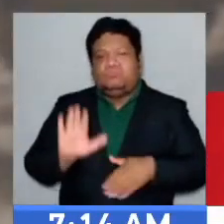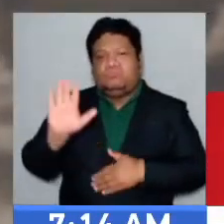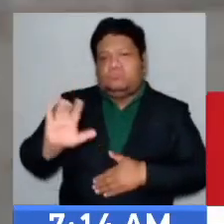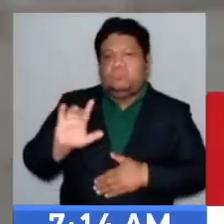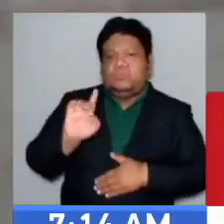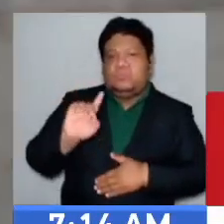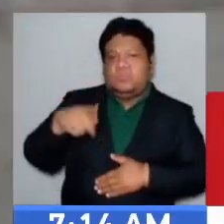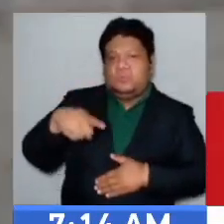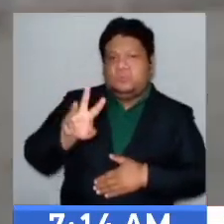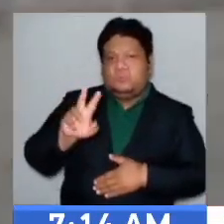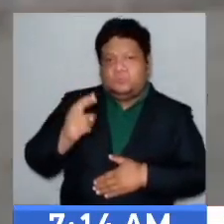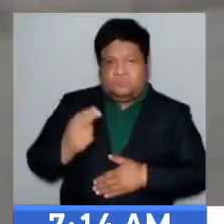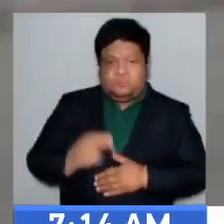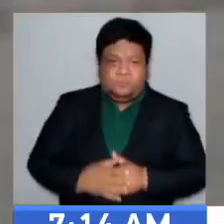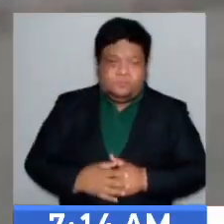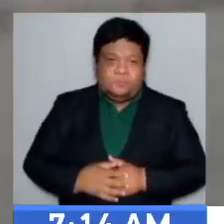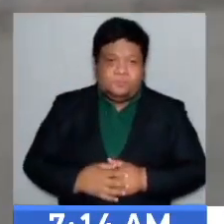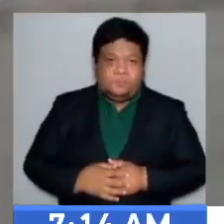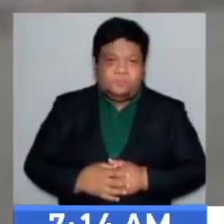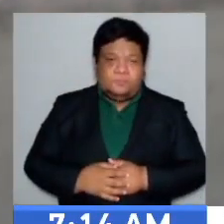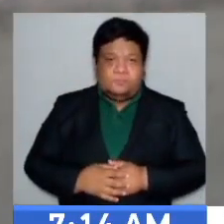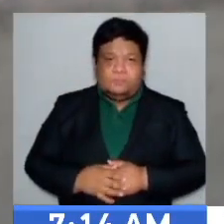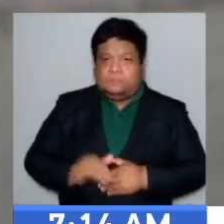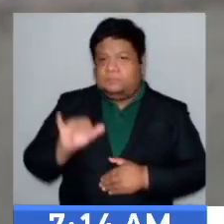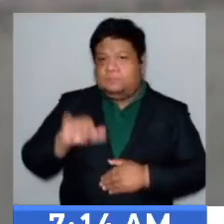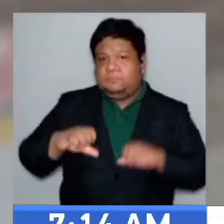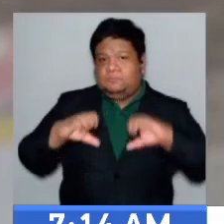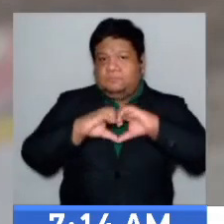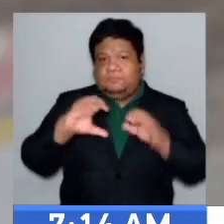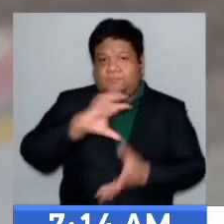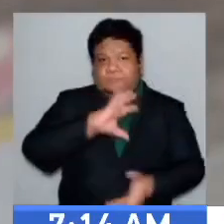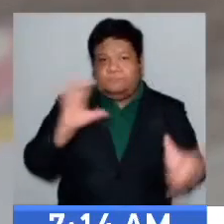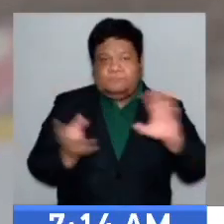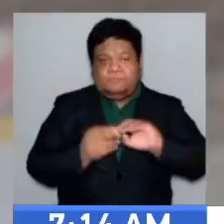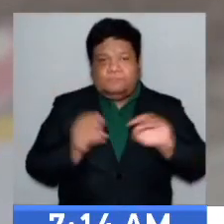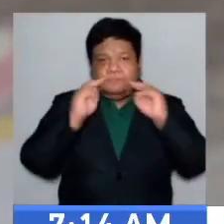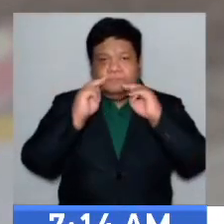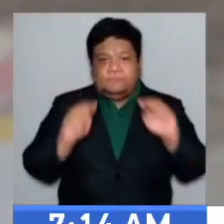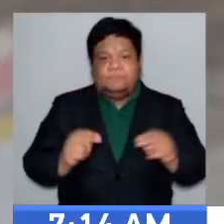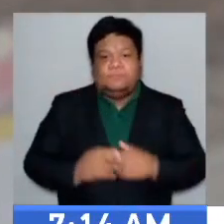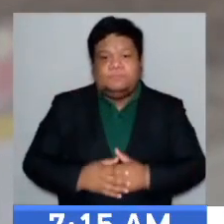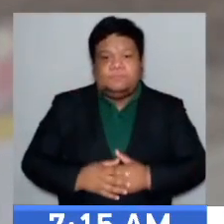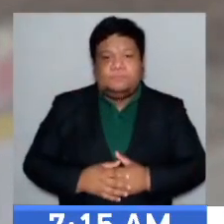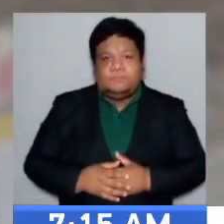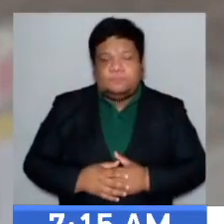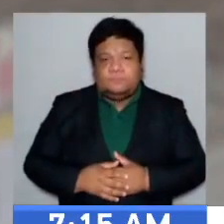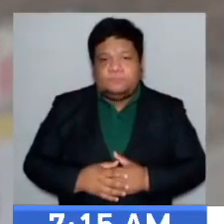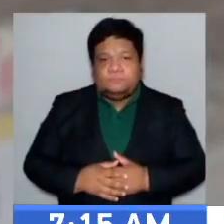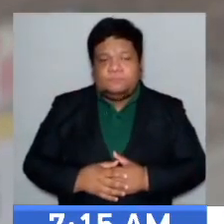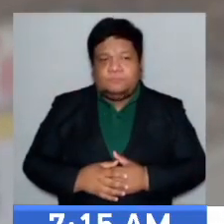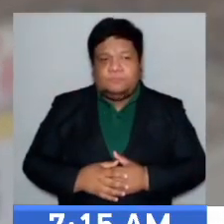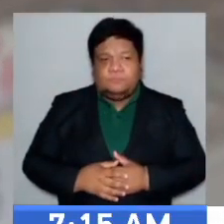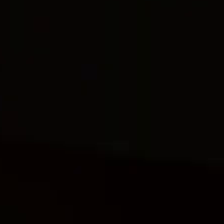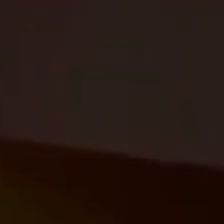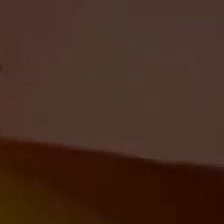Highways. Ito ang unang balita. Darlene Kai para sa GMA Integrated News.